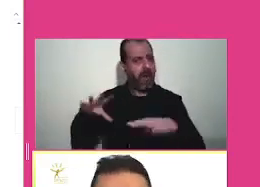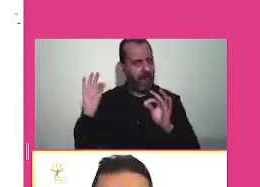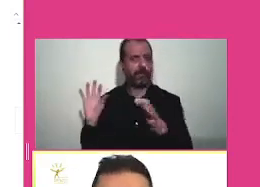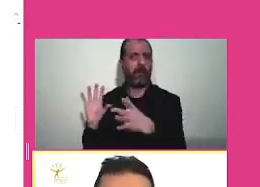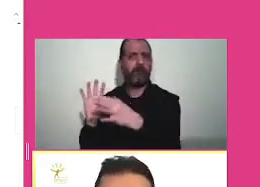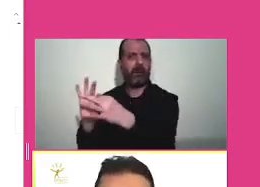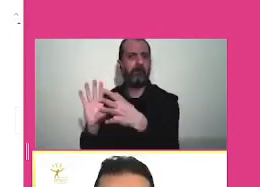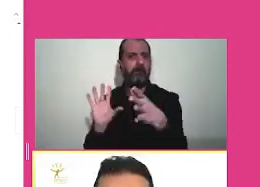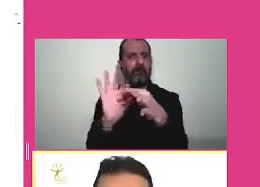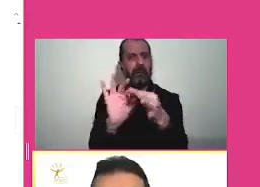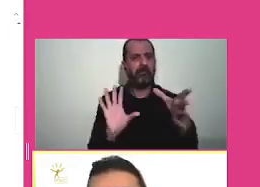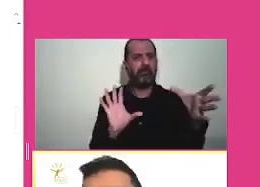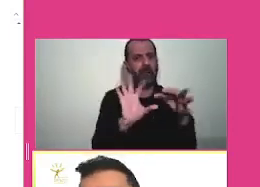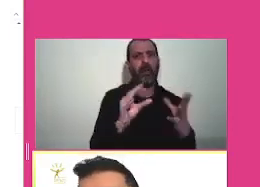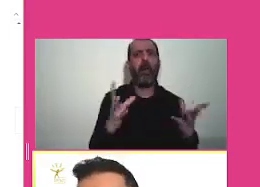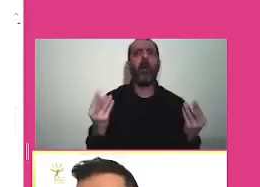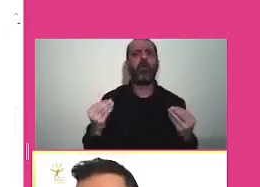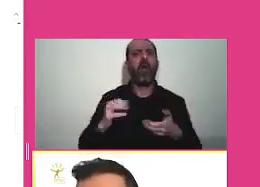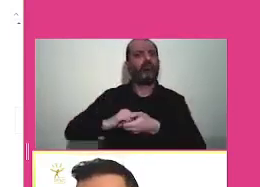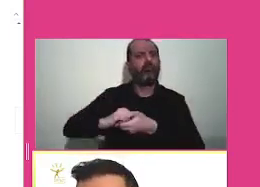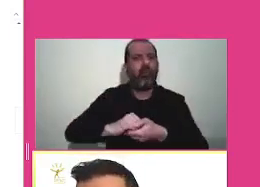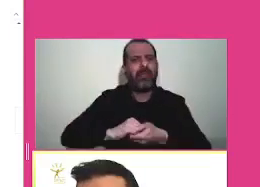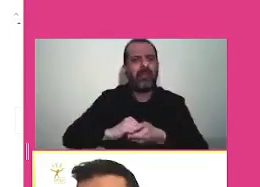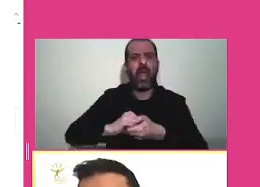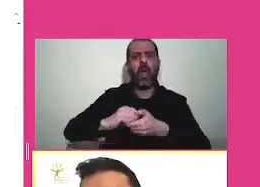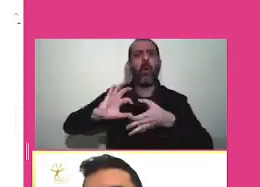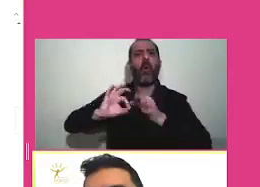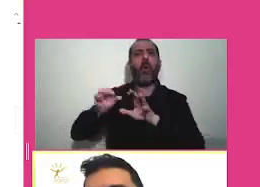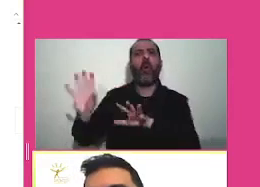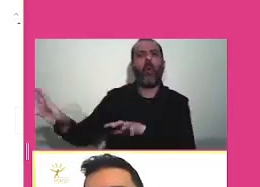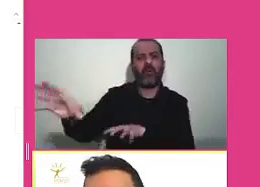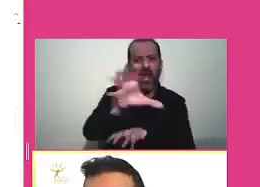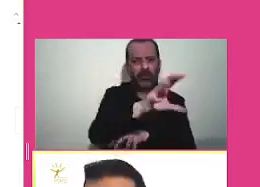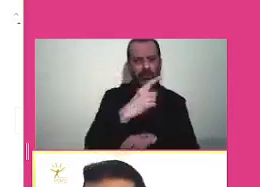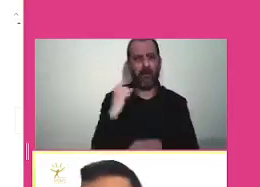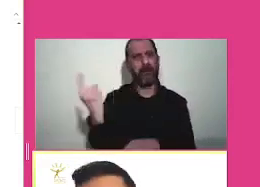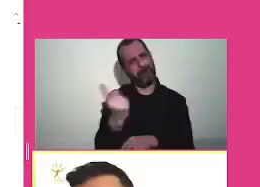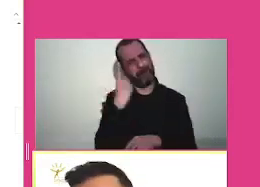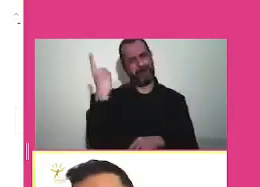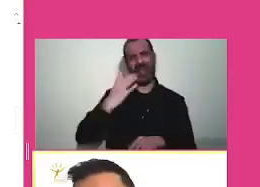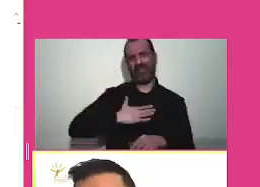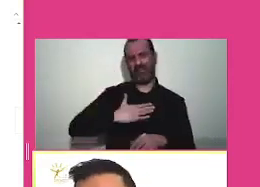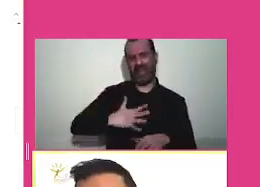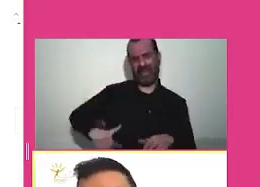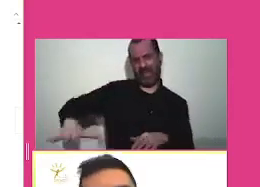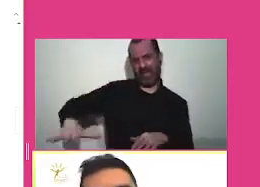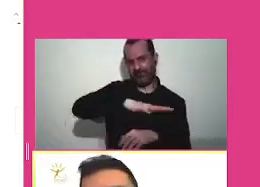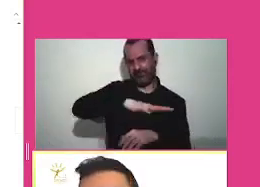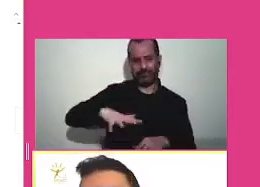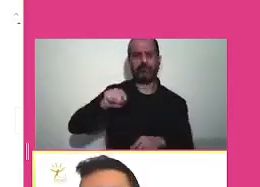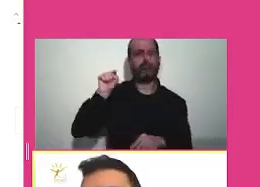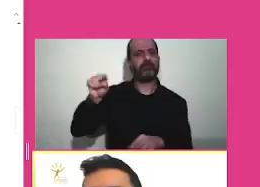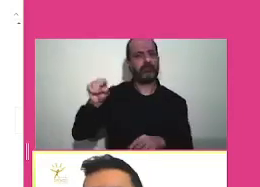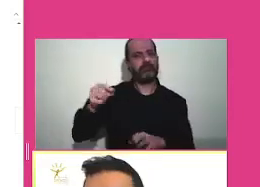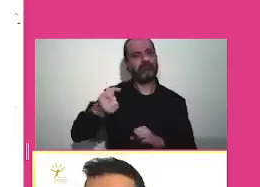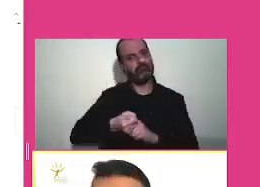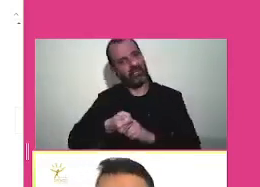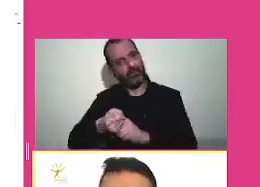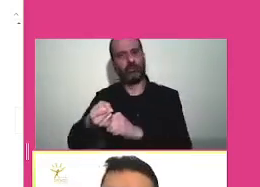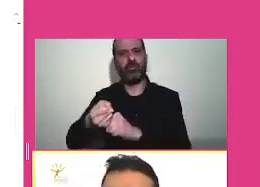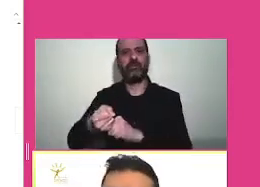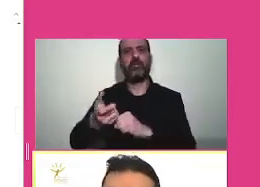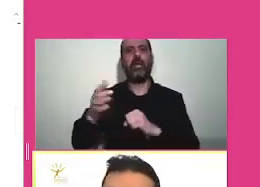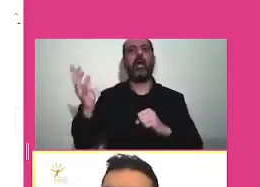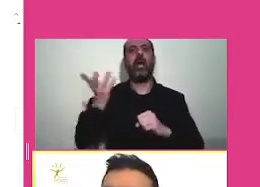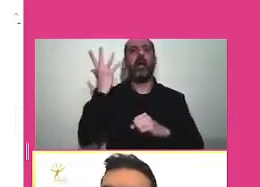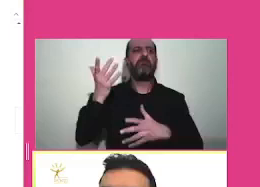οργανώσεις από την περιφέρειά μας, από την περιοχή, οι οποίες λειτουργούν πάνω στο κομμάτι έτσι, υποστήριξης χρονιών πασχών του μια